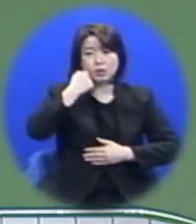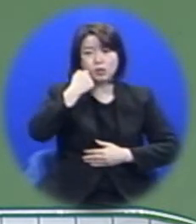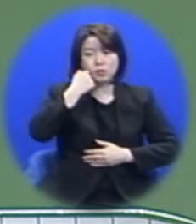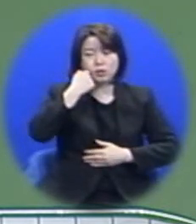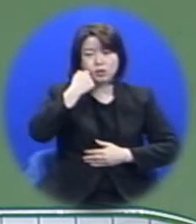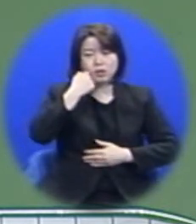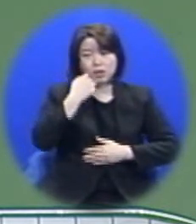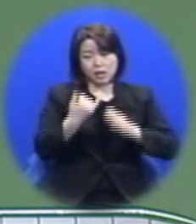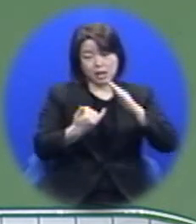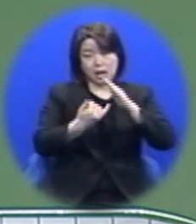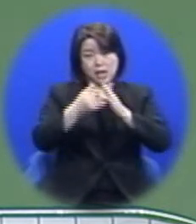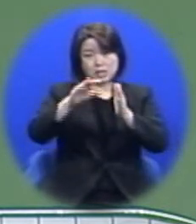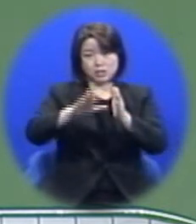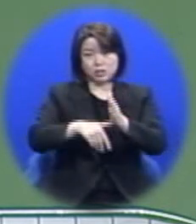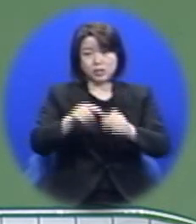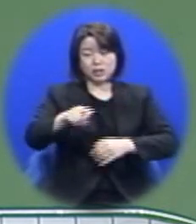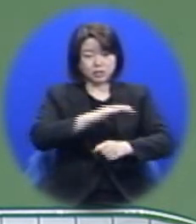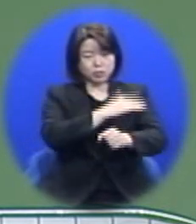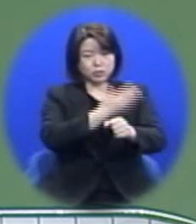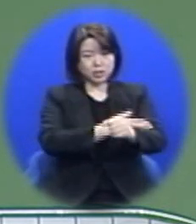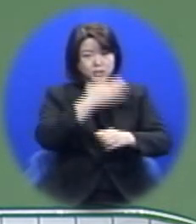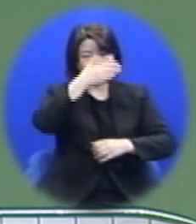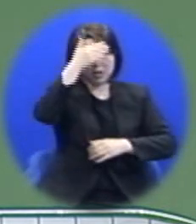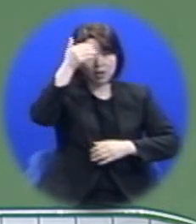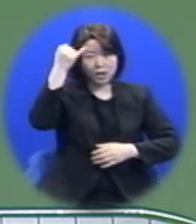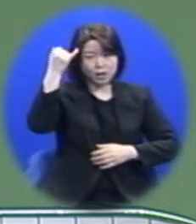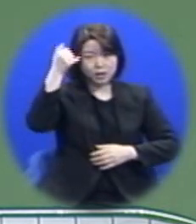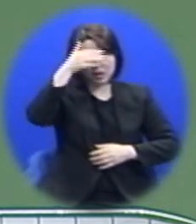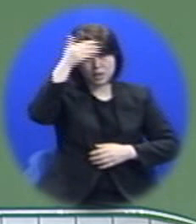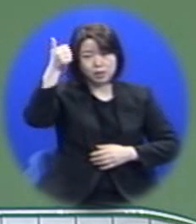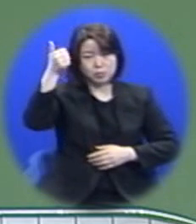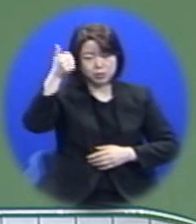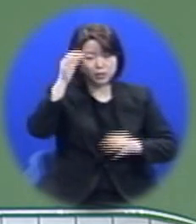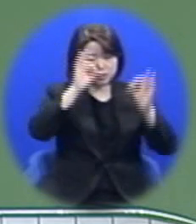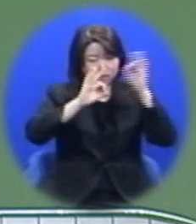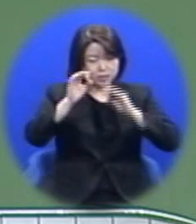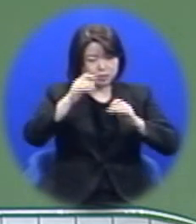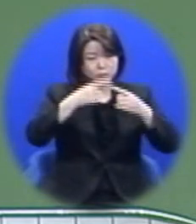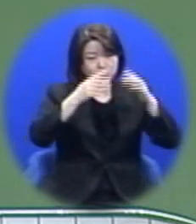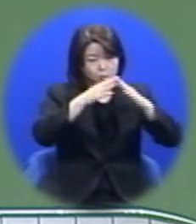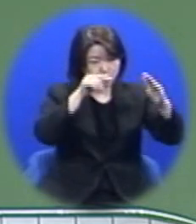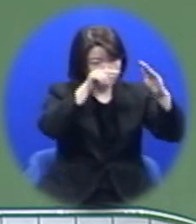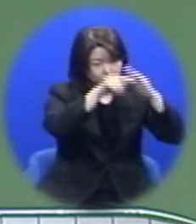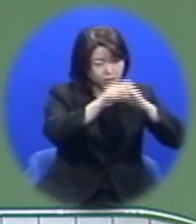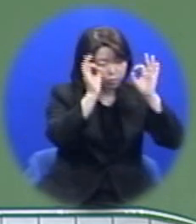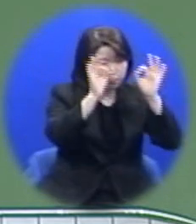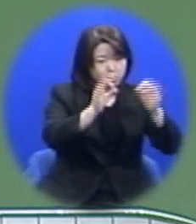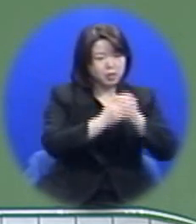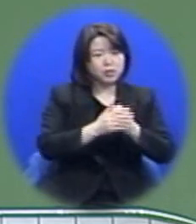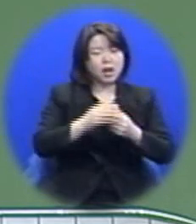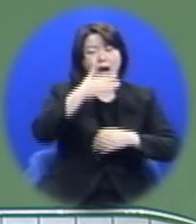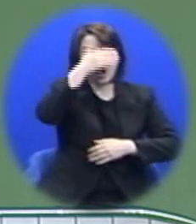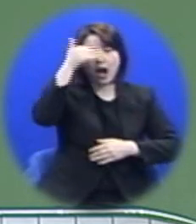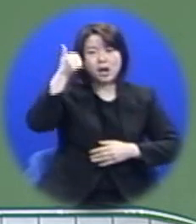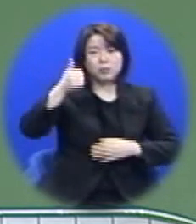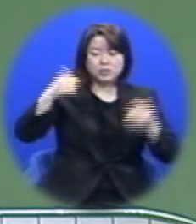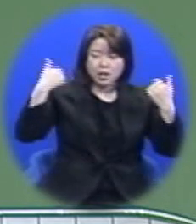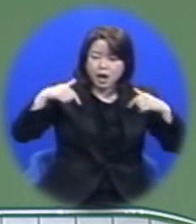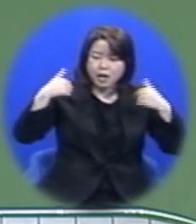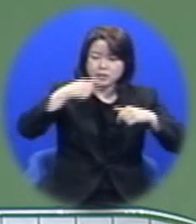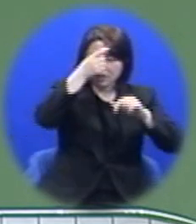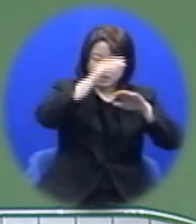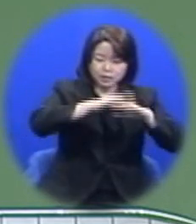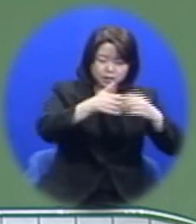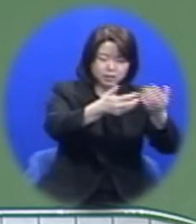그 권사님이 할아버지 찾아서 그 교회를 가보면 할아버지는 언제나 예배당에